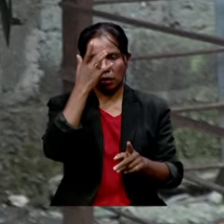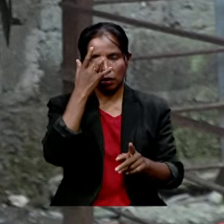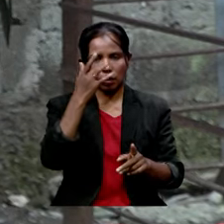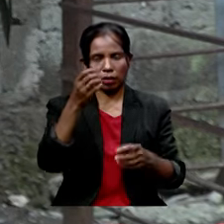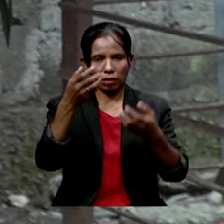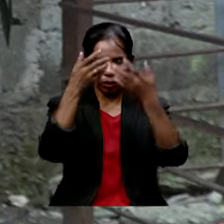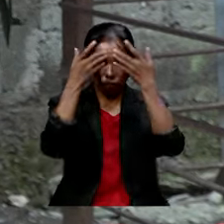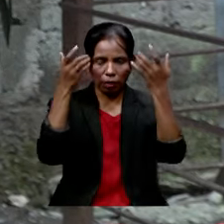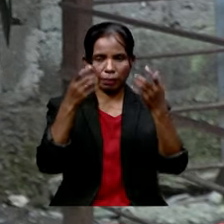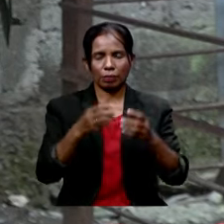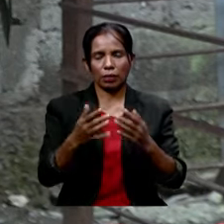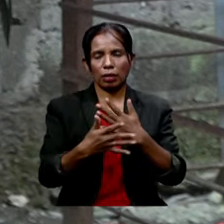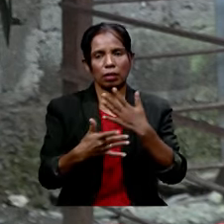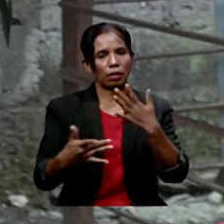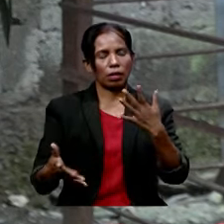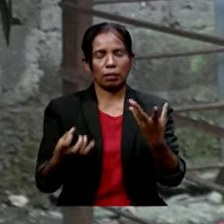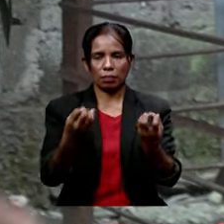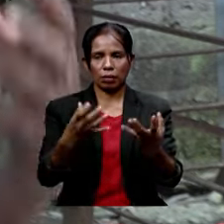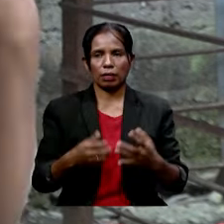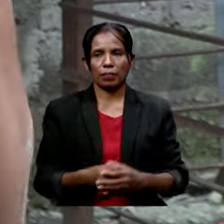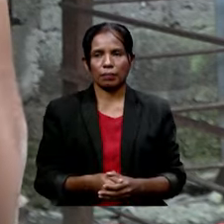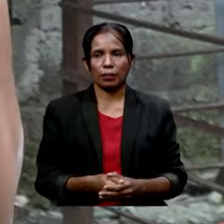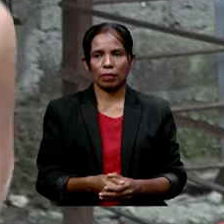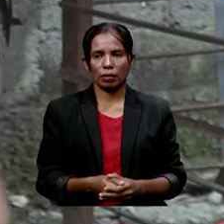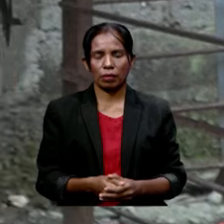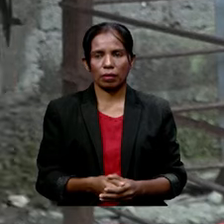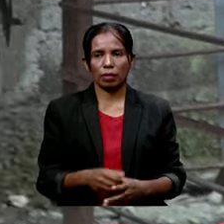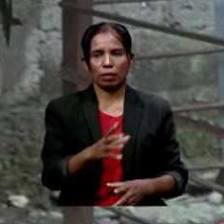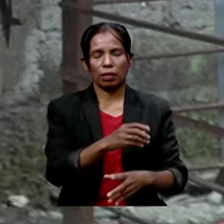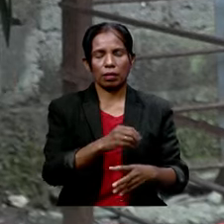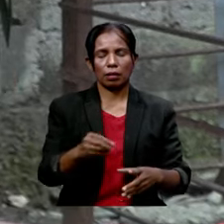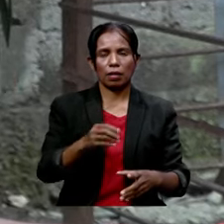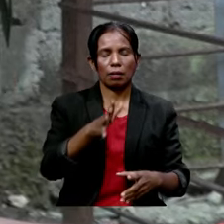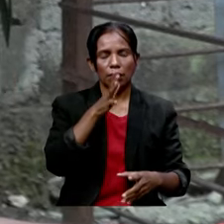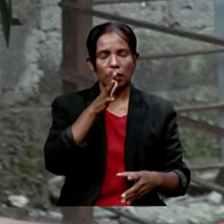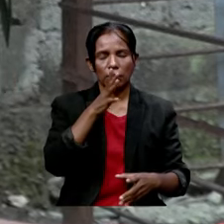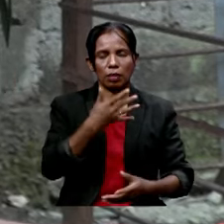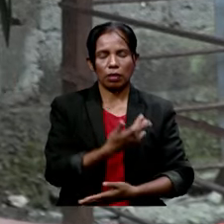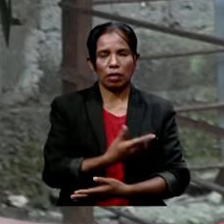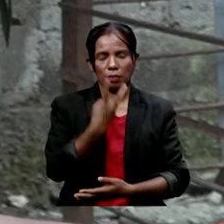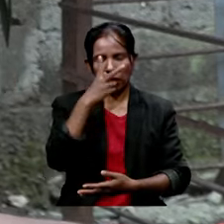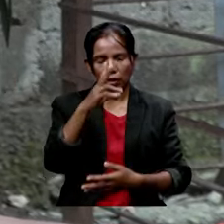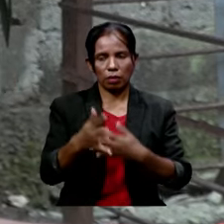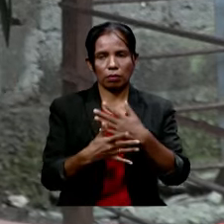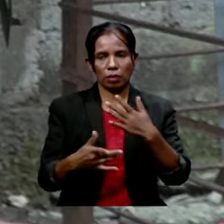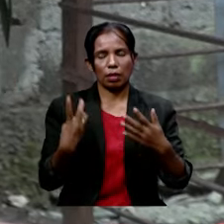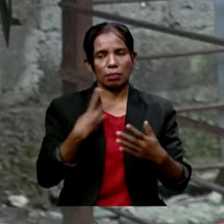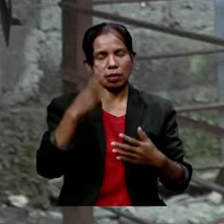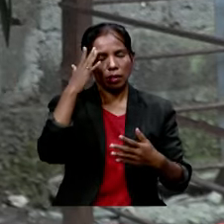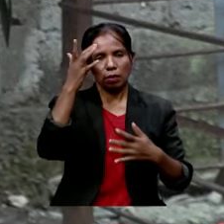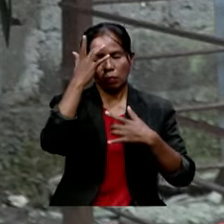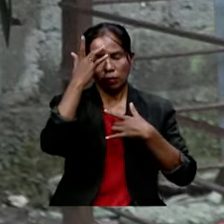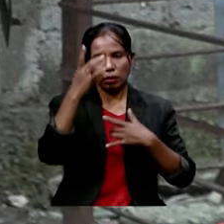fera, horang ho islolan tomak. Beni inang ne ropa foi horang ho tudet. Tamam ni ali am haten de nia ne moras mental. Ami